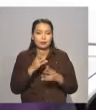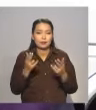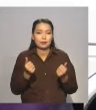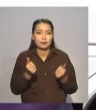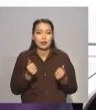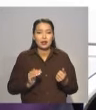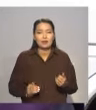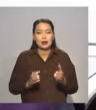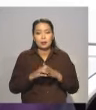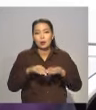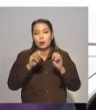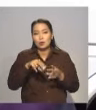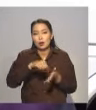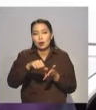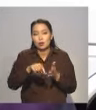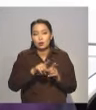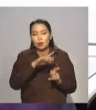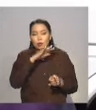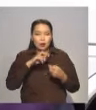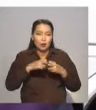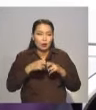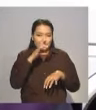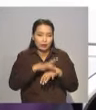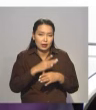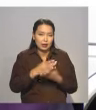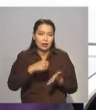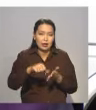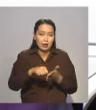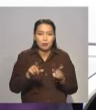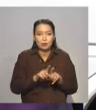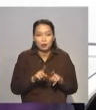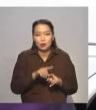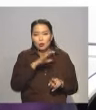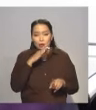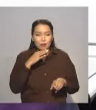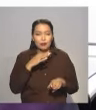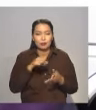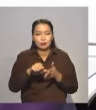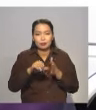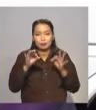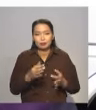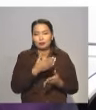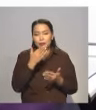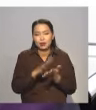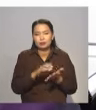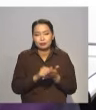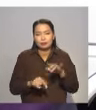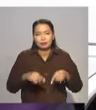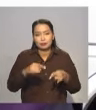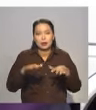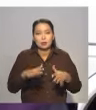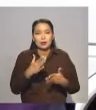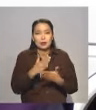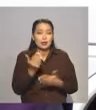Филиал мамандары жөнделген жолдан кемшіліктер анықтады. Жолдың жабындысы кейбір учаскелерде тегіс төселмеген, асфальттың бүлінген жерлері де болды. Біз